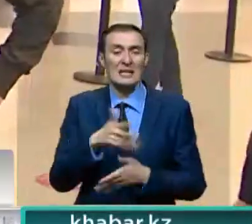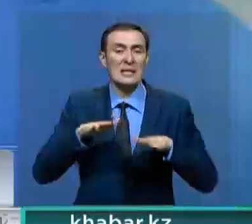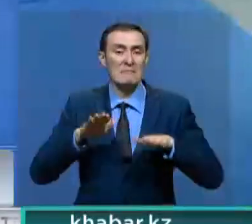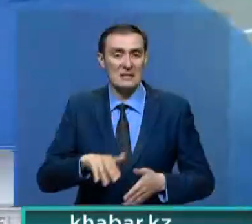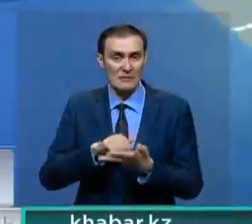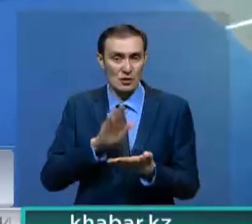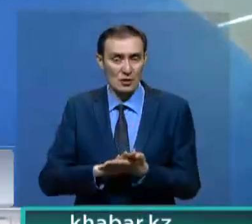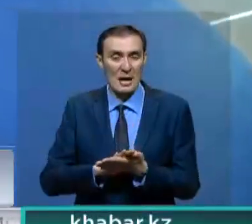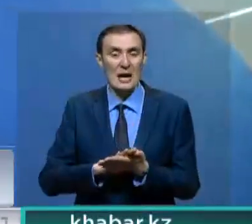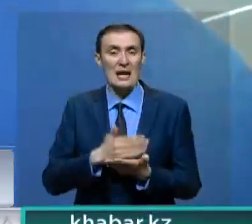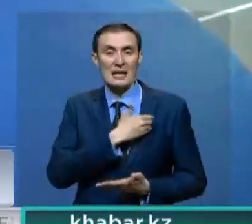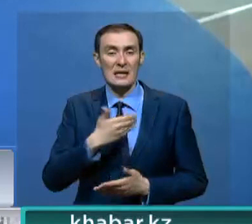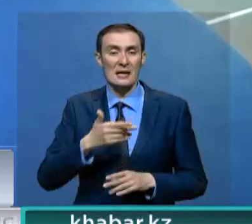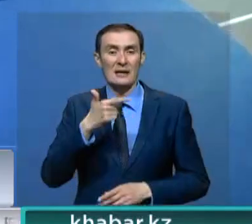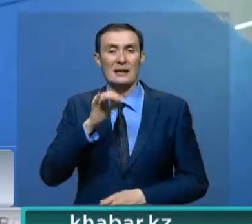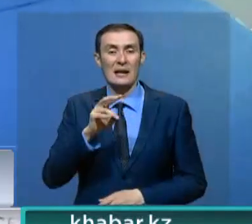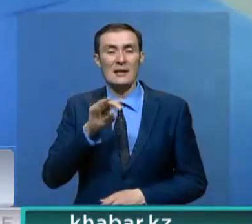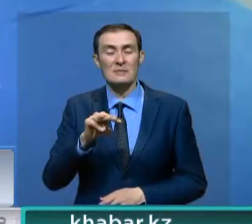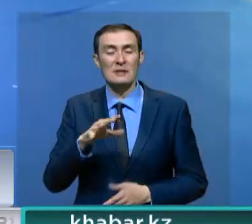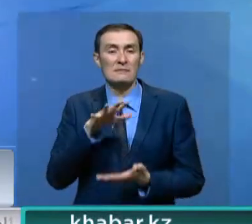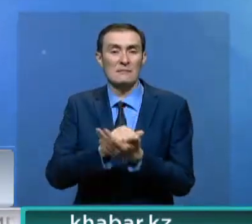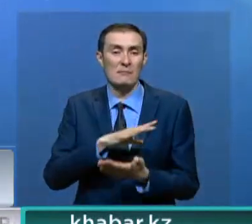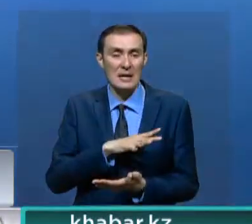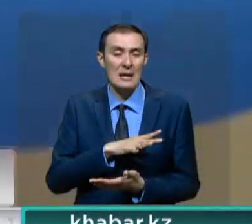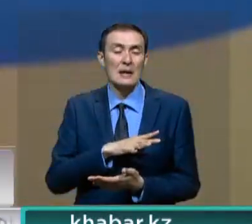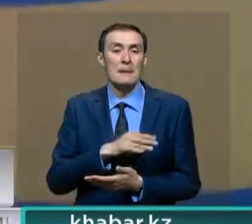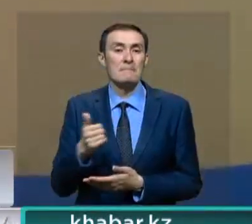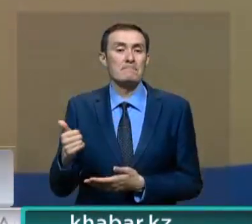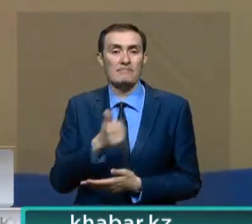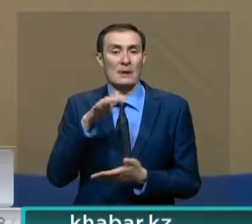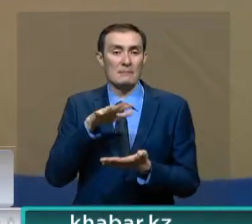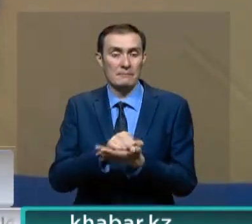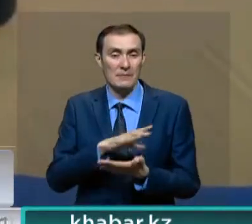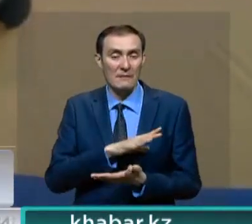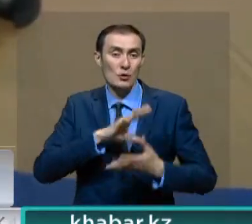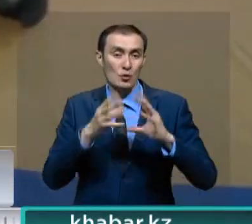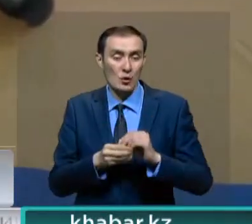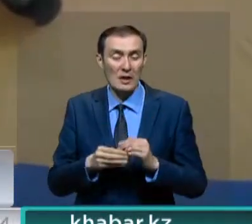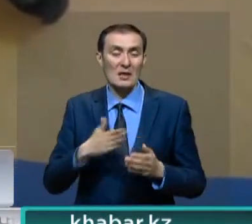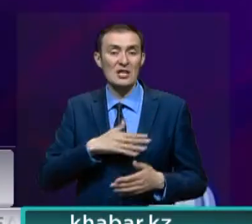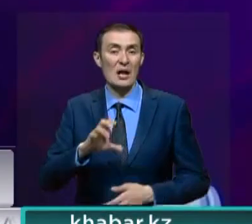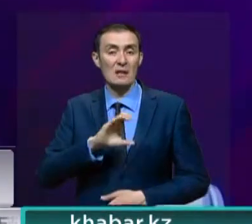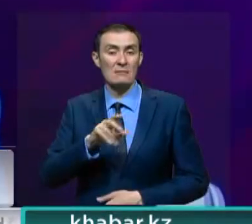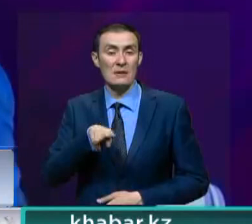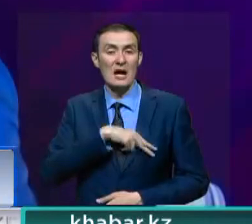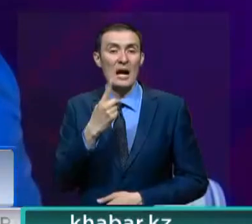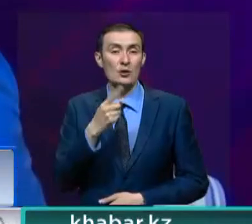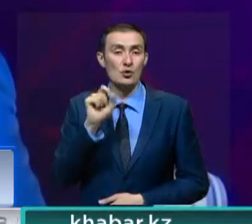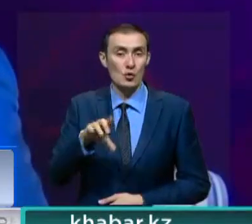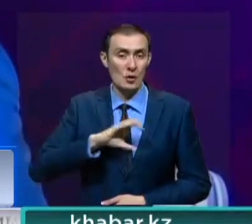зачете. А в греко-римском стиле наши борцы удостоились пальмы первенства. Таким образом, в копилке наград